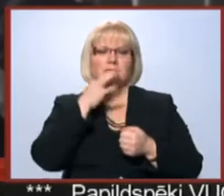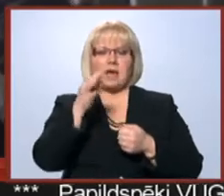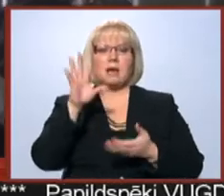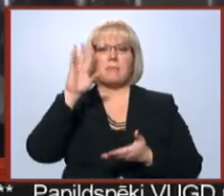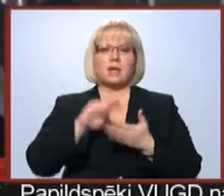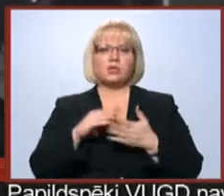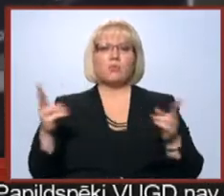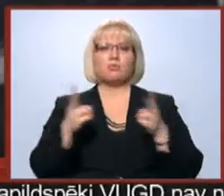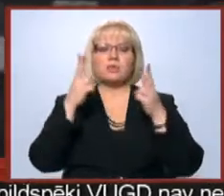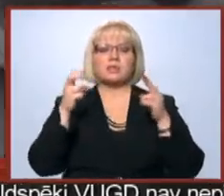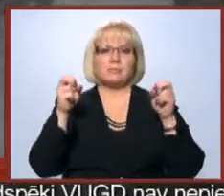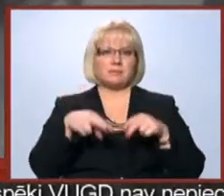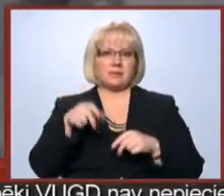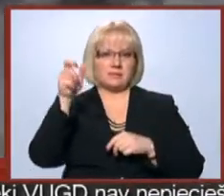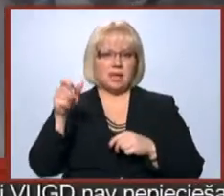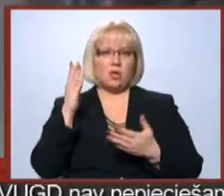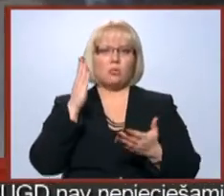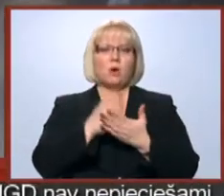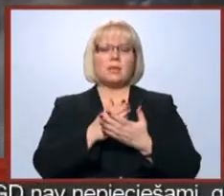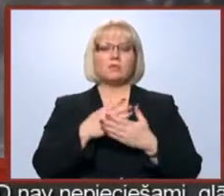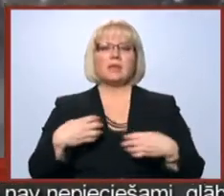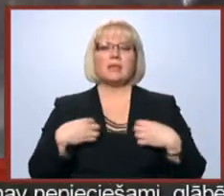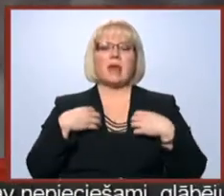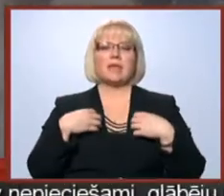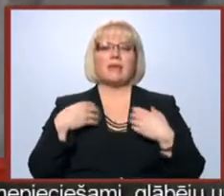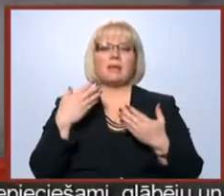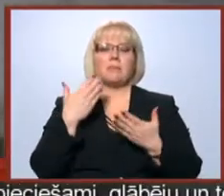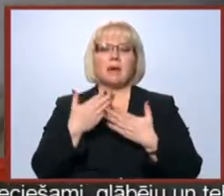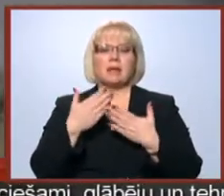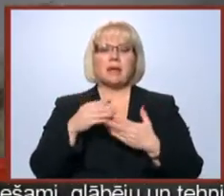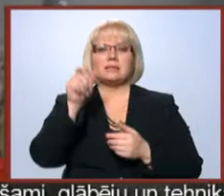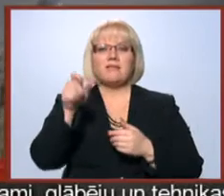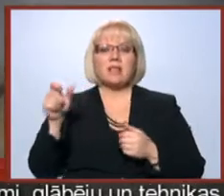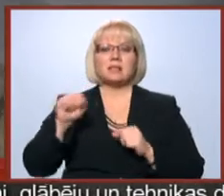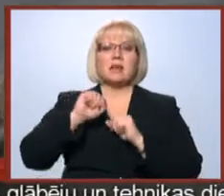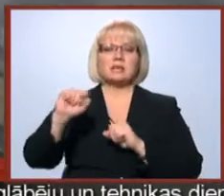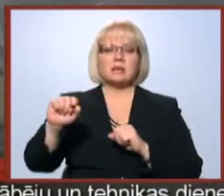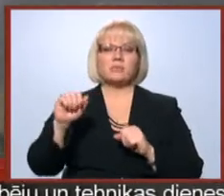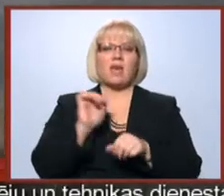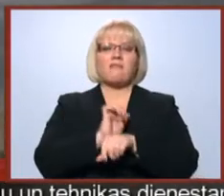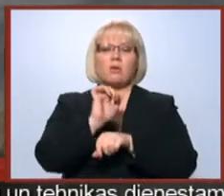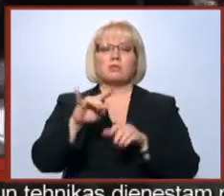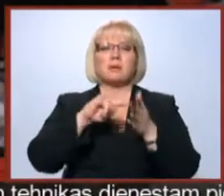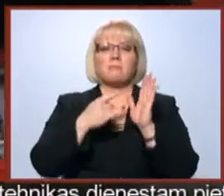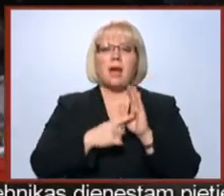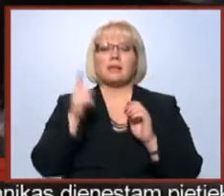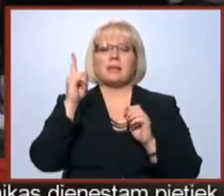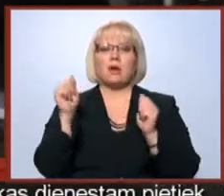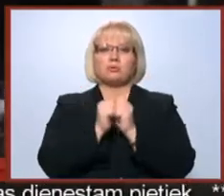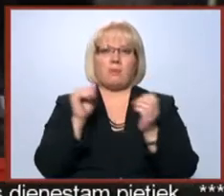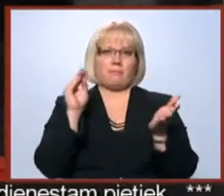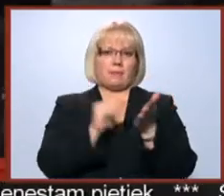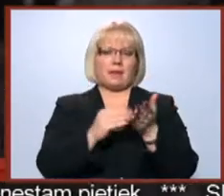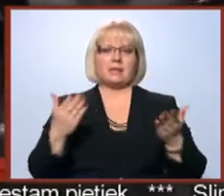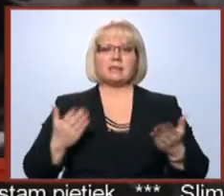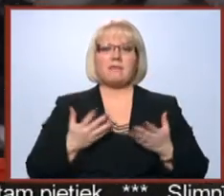ugunsdzēsības speciālisti. Notikusī traģēdija pierāda, ka civilās aizsardzības un evakuācijas plāni faktiski ir tikai uz papīra. Dzīvē tie